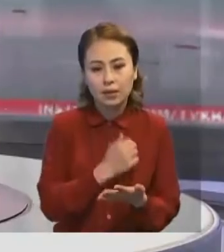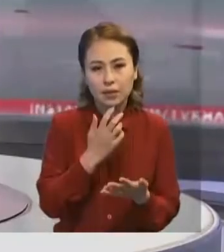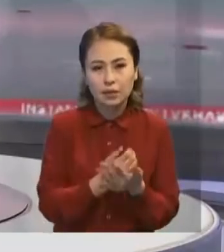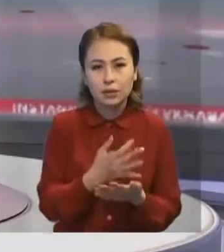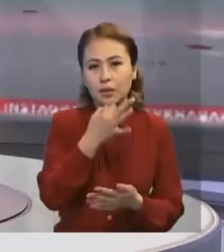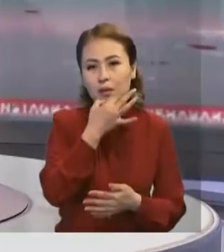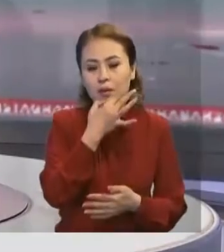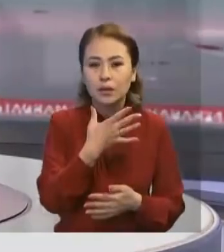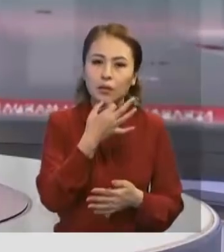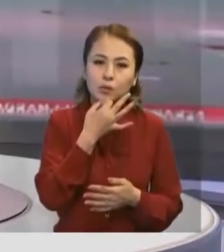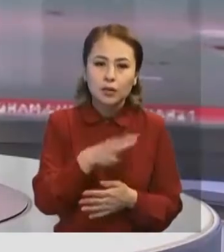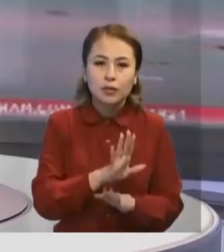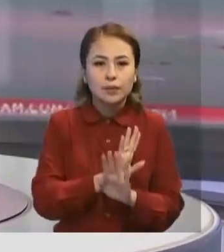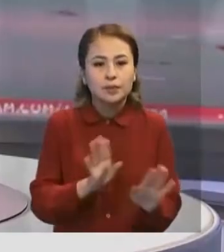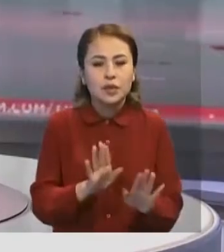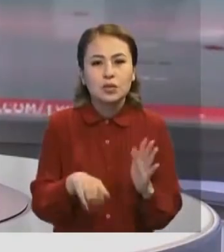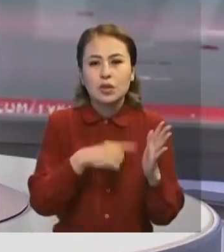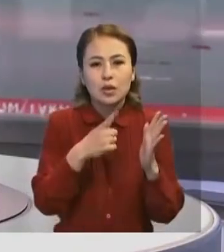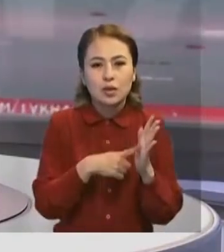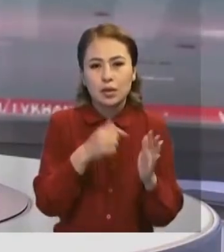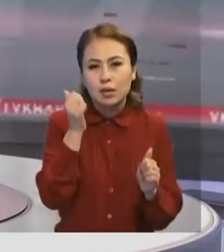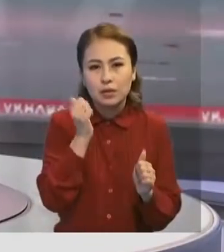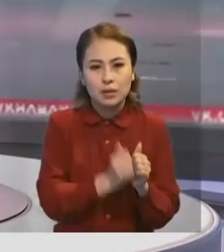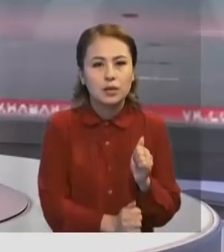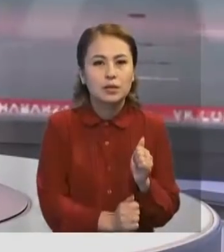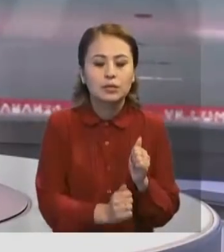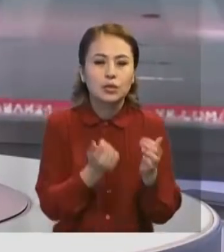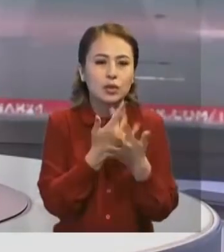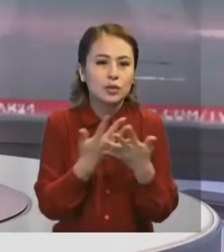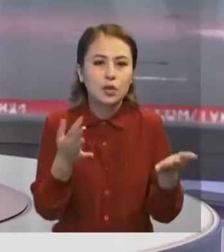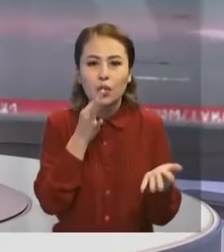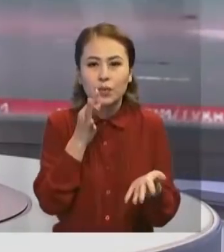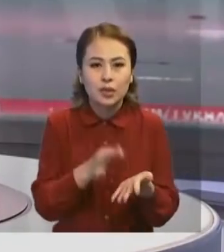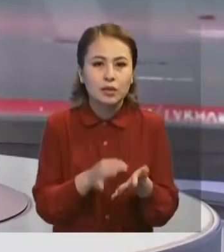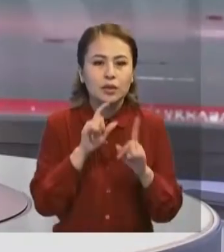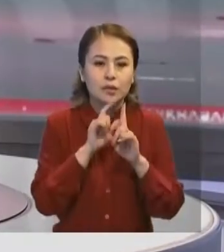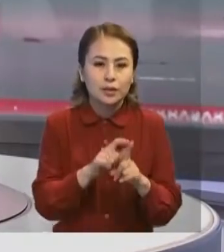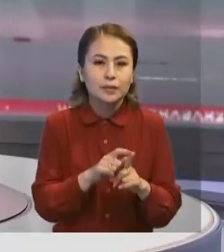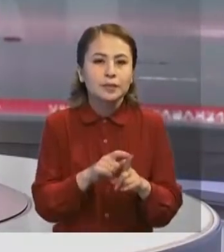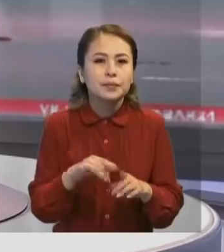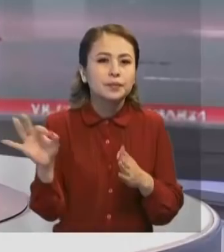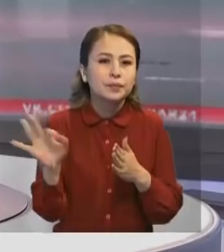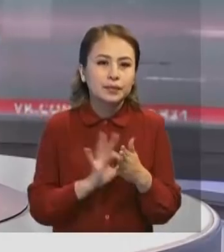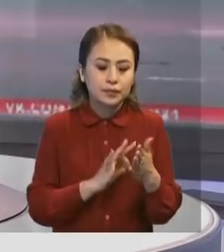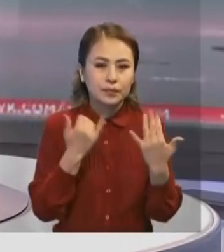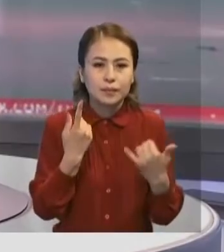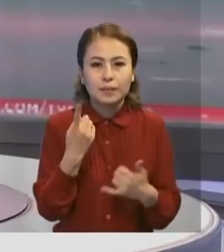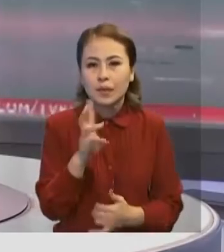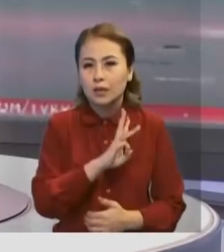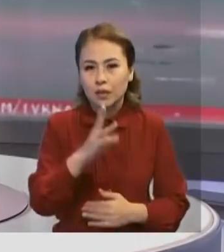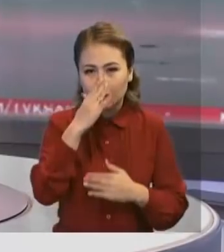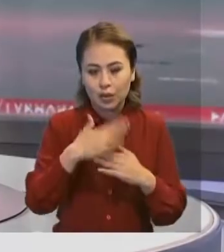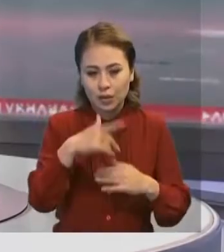Тапқан табысыңызға көңіліңіз тола ма? Бұл сұраққа әркім әртүрлі жауап берері сөзсіз. Анығы қазір